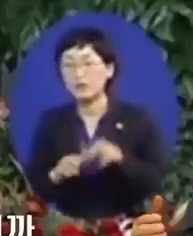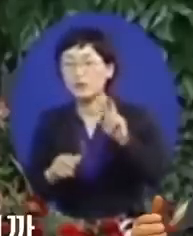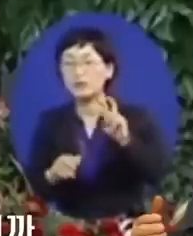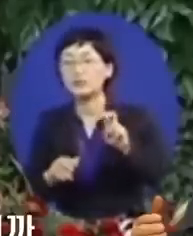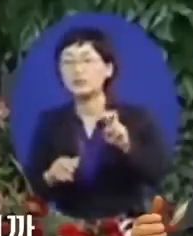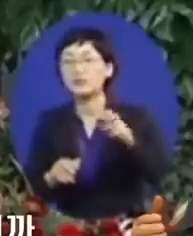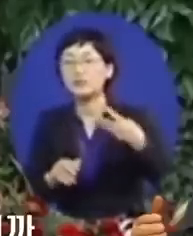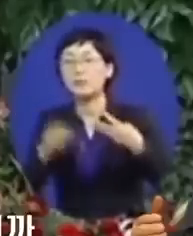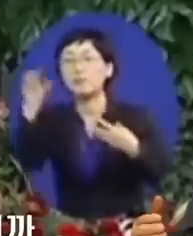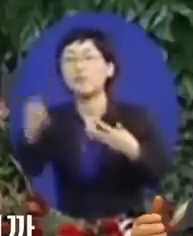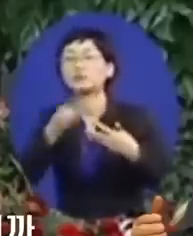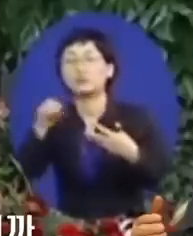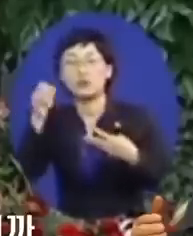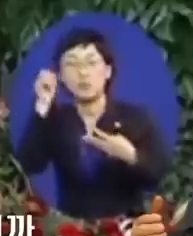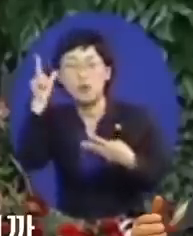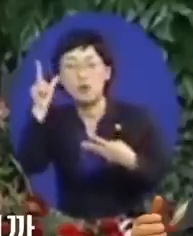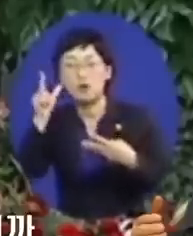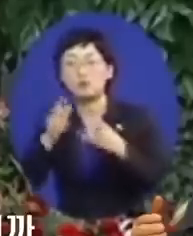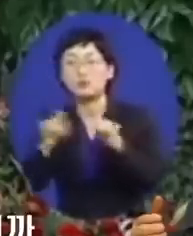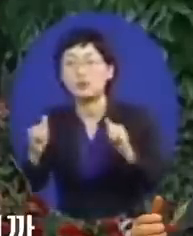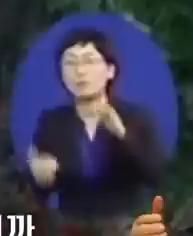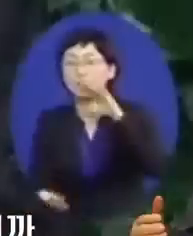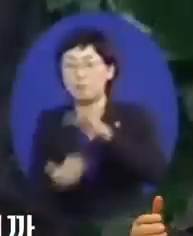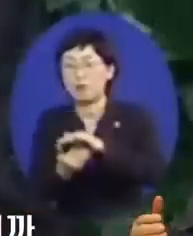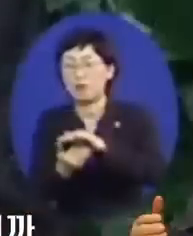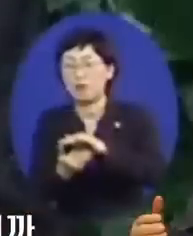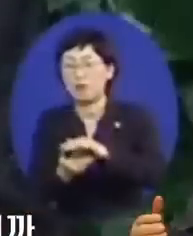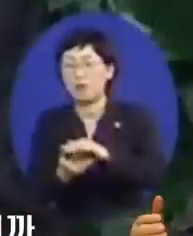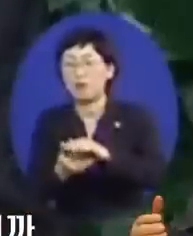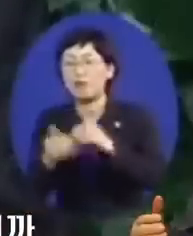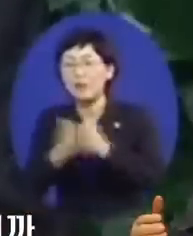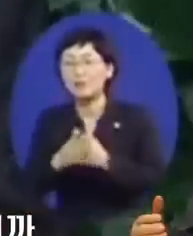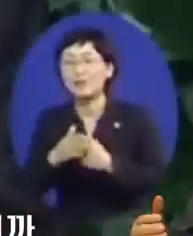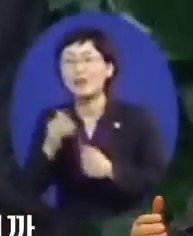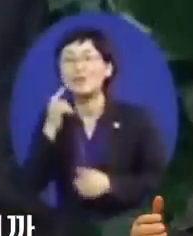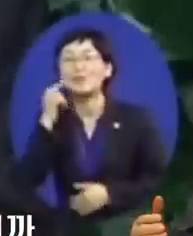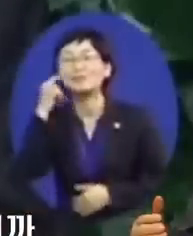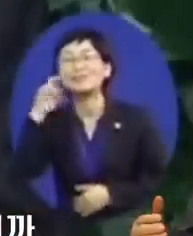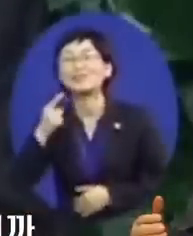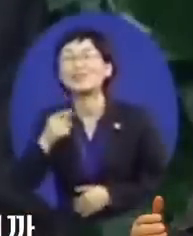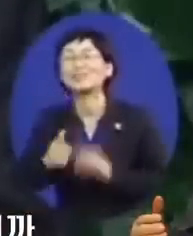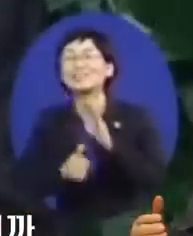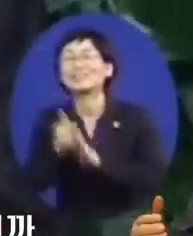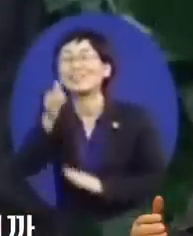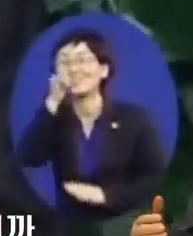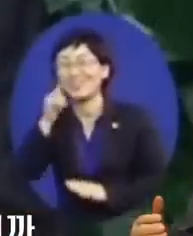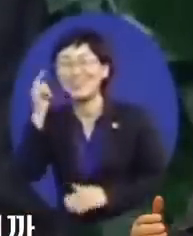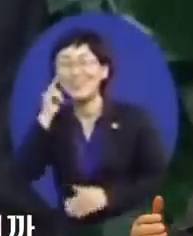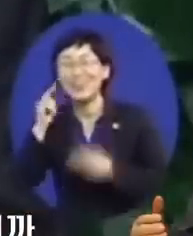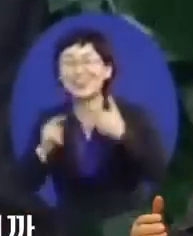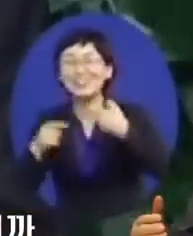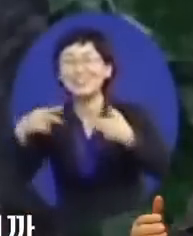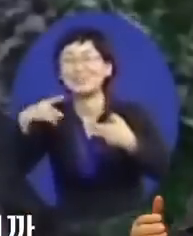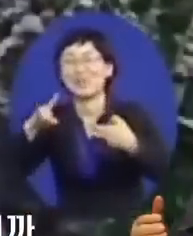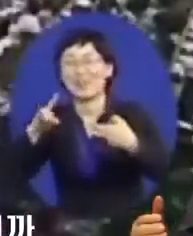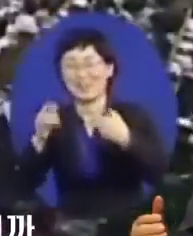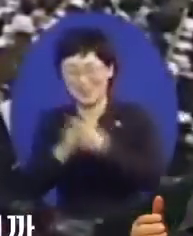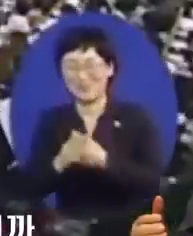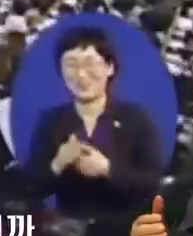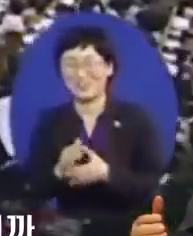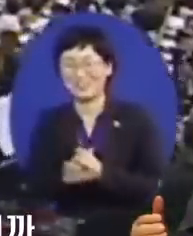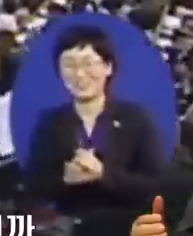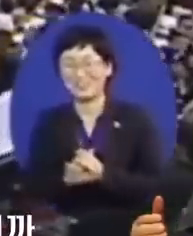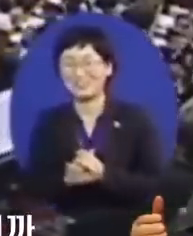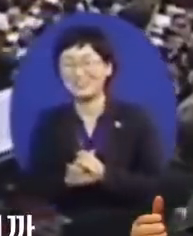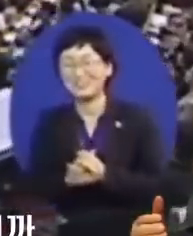23%나 위대한 일을 이루었다는 것입니다. 그러니 나에게도 희망이 있어요. 70대 그런 일을 이룰